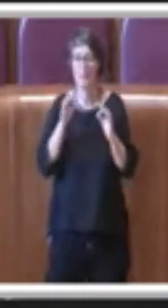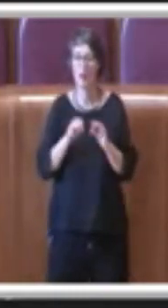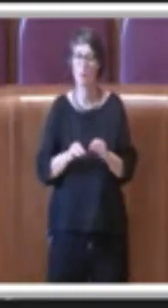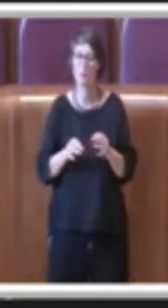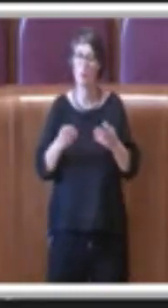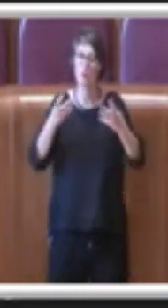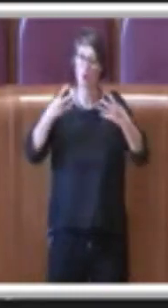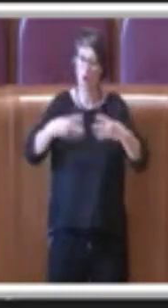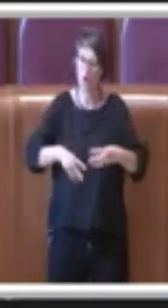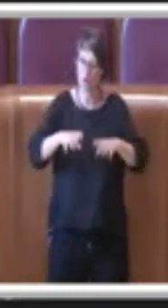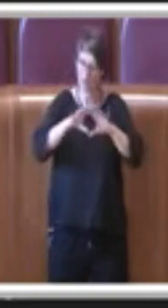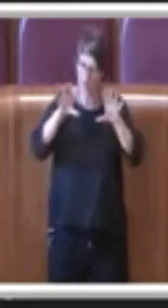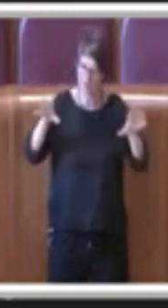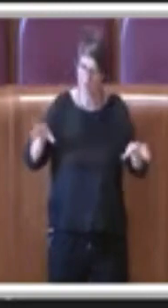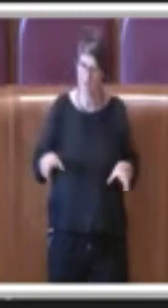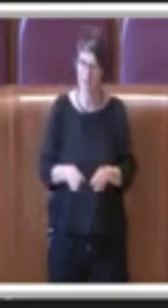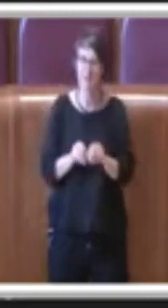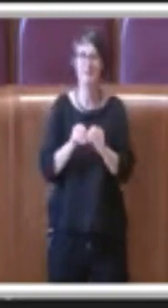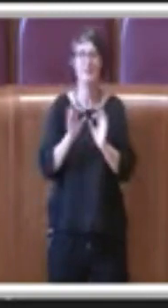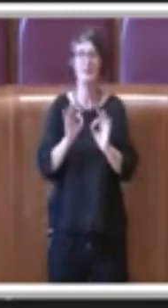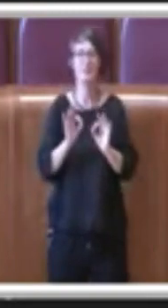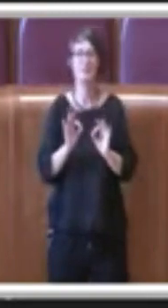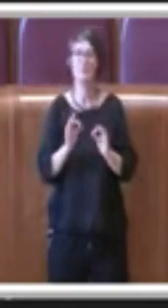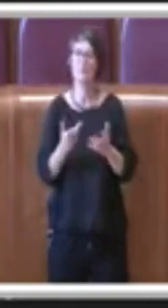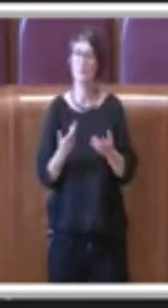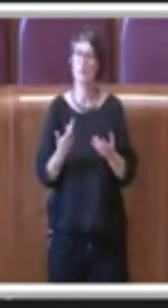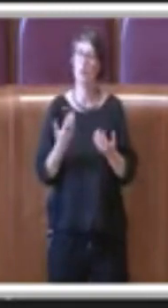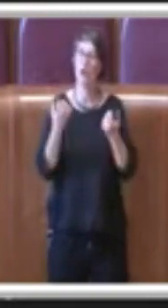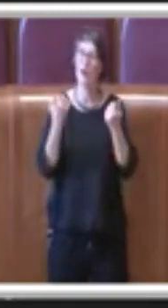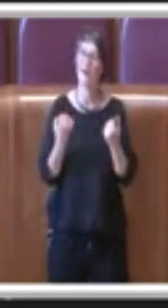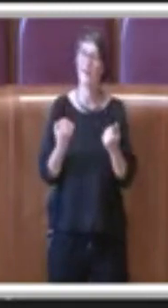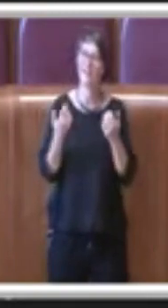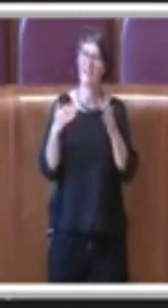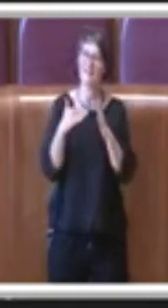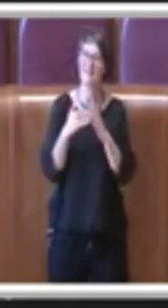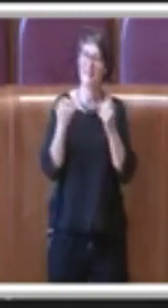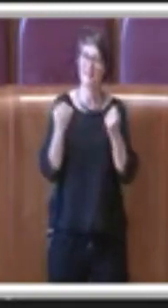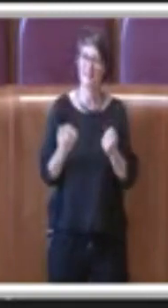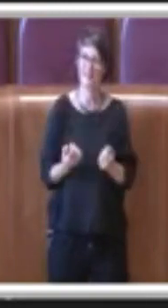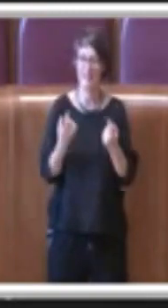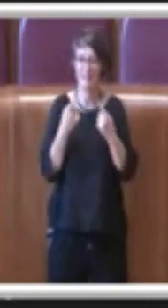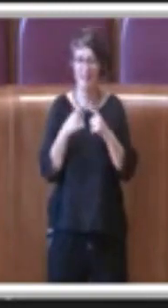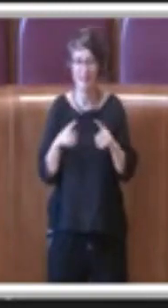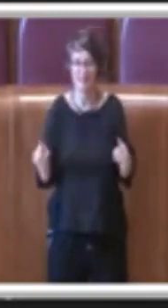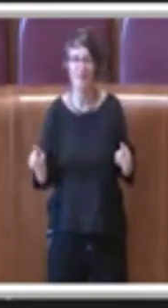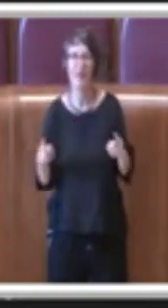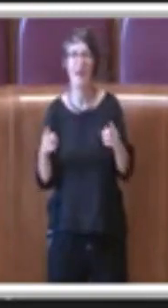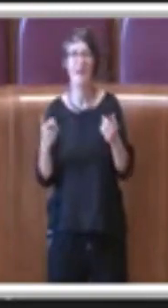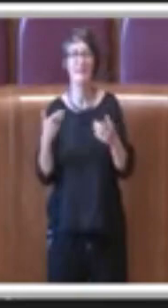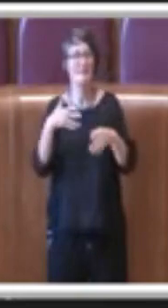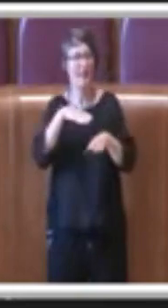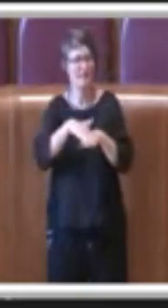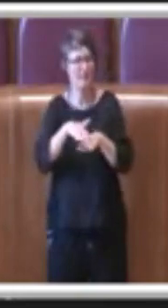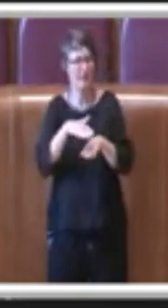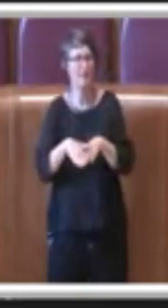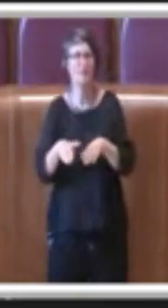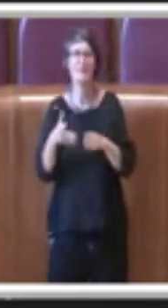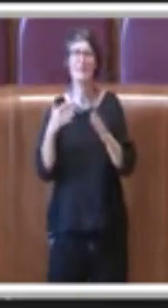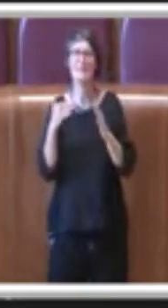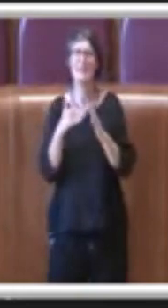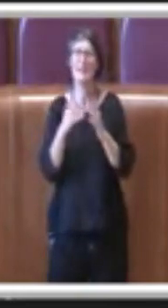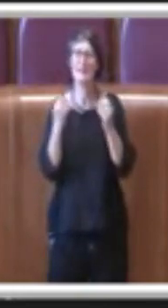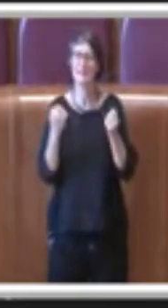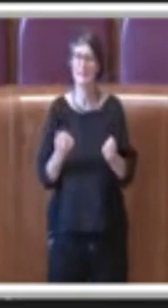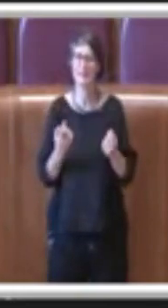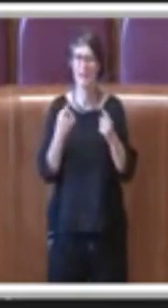risposta residenziale, individua nuove soluzioni abitative, definisce le caratteristiche di nuovi servizi residenziali, anche le figure professionali